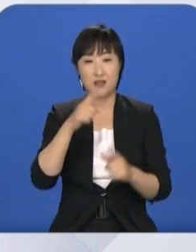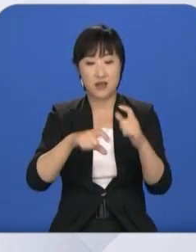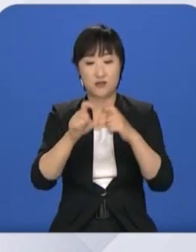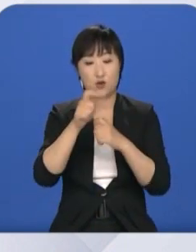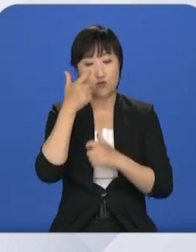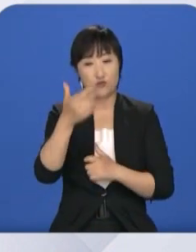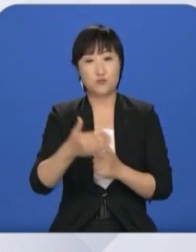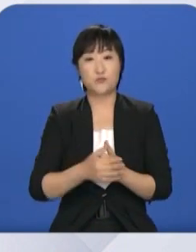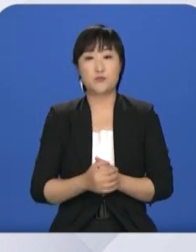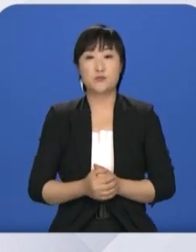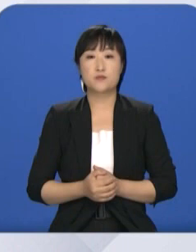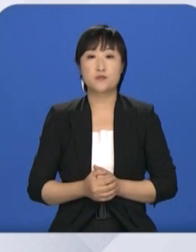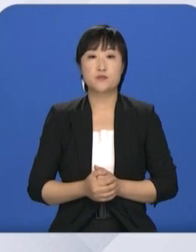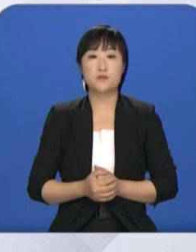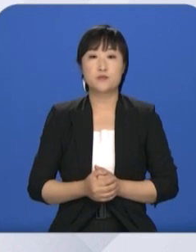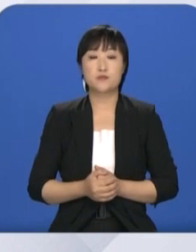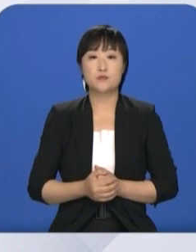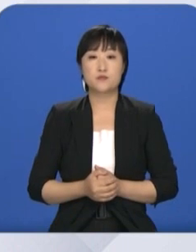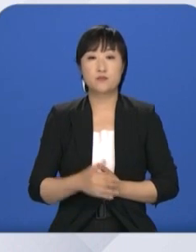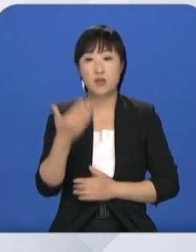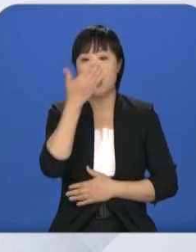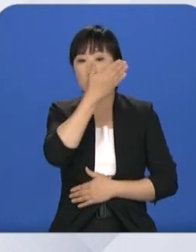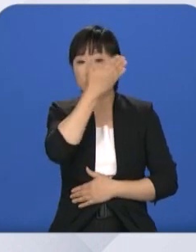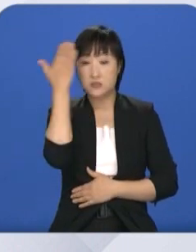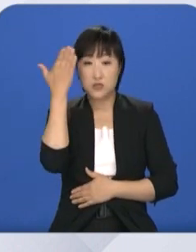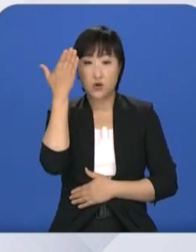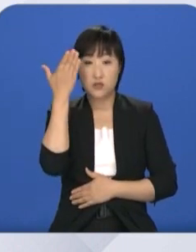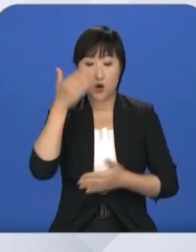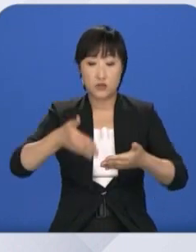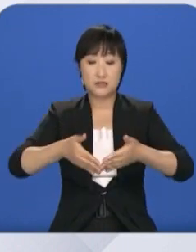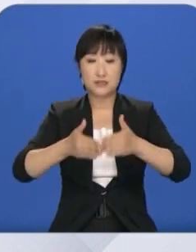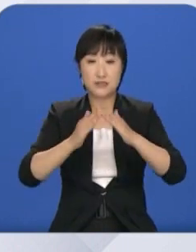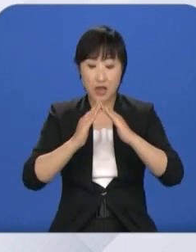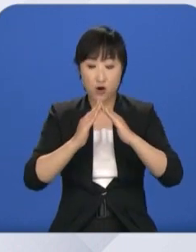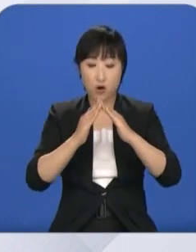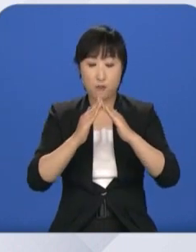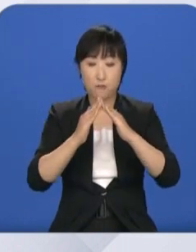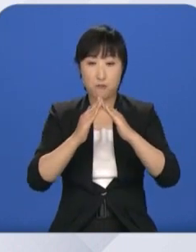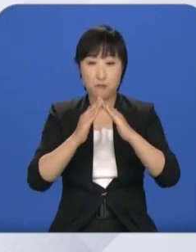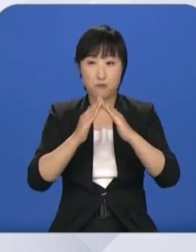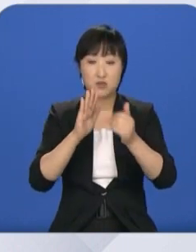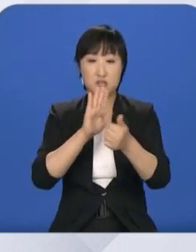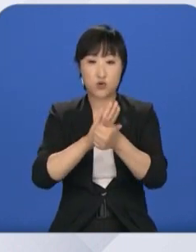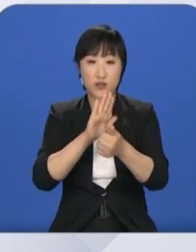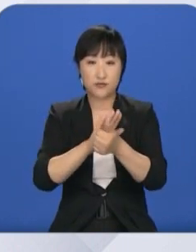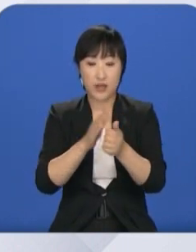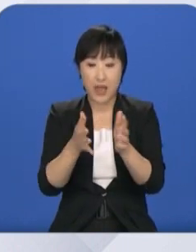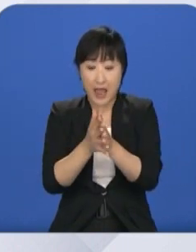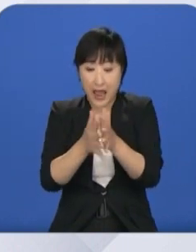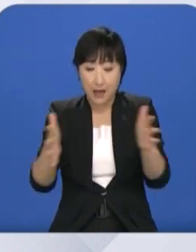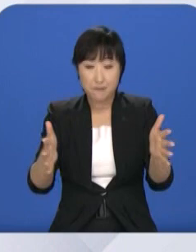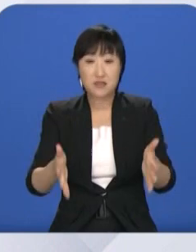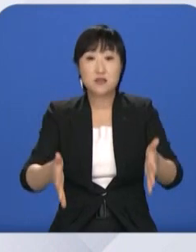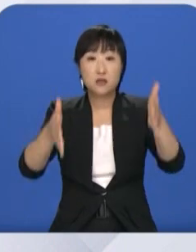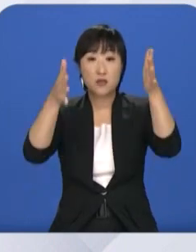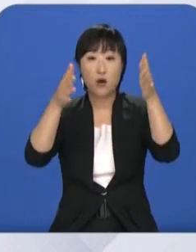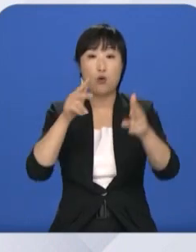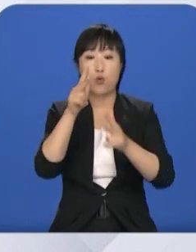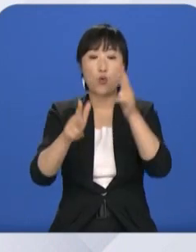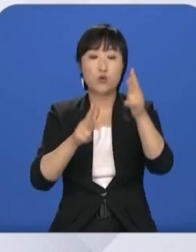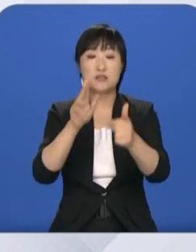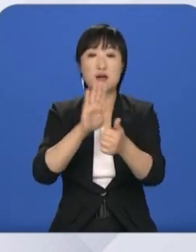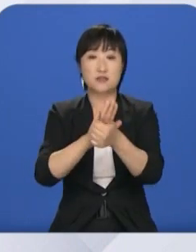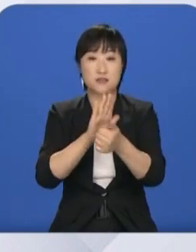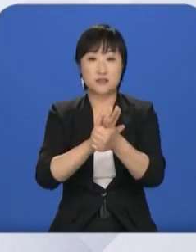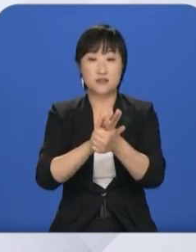더 여쭤보신다면 그 청년 창업을 지원하는데 아파트형 공장 신축을 한다는데 그 말씀은 뭔 말씀이요?